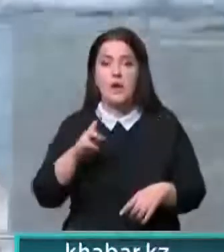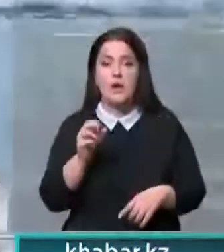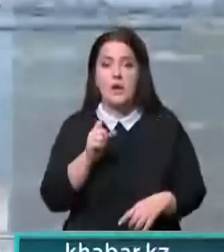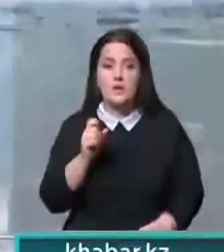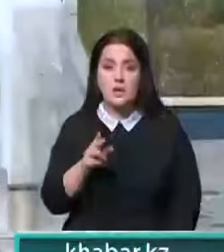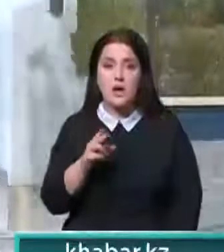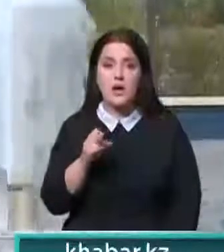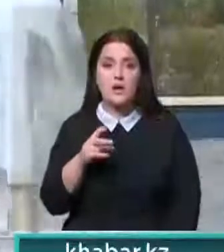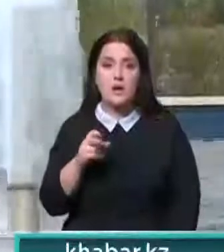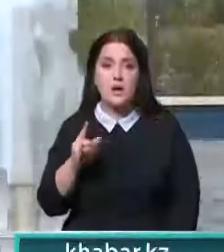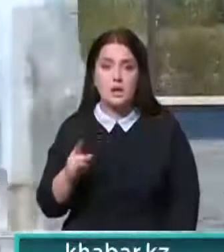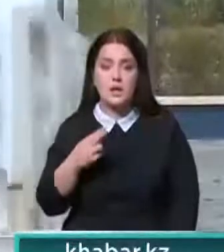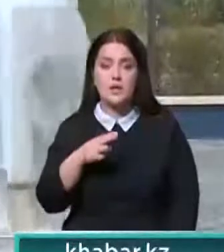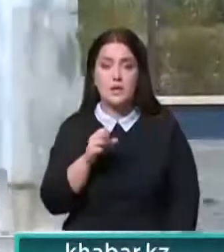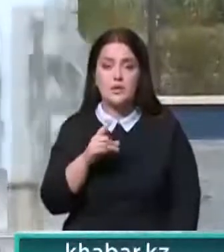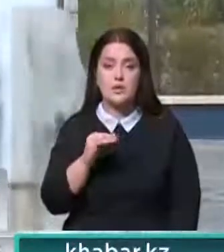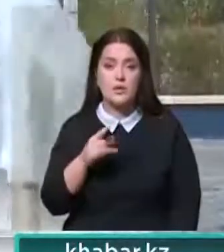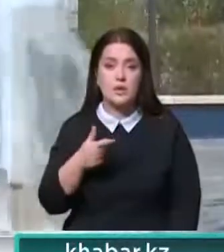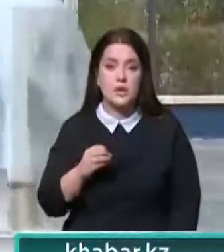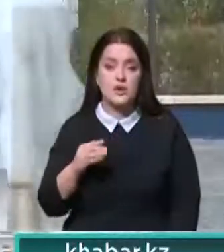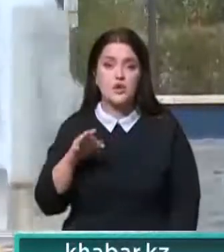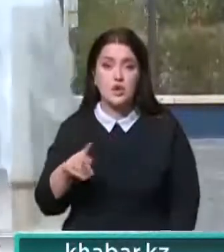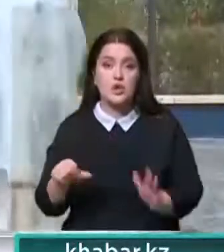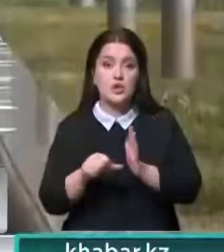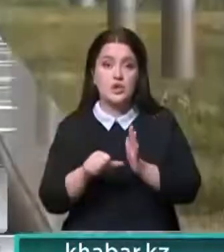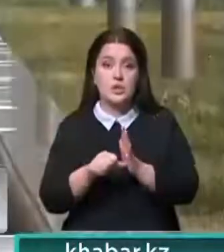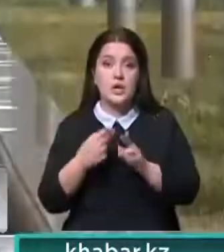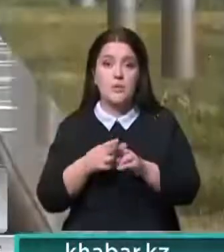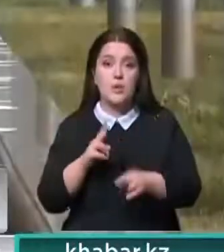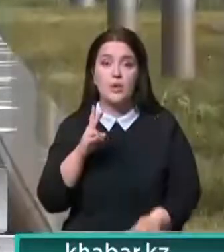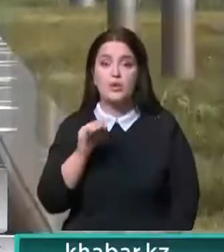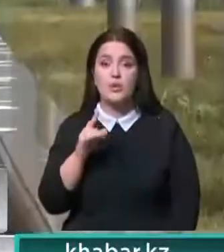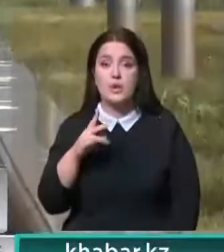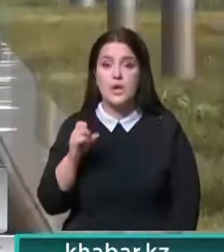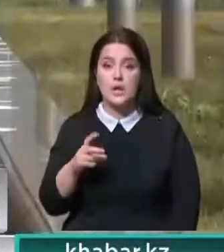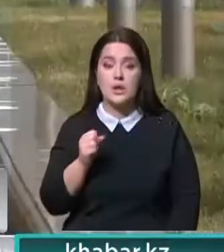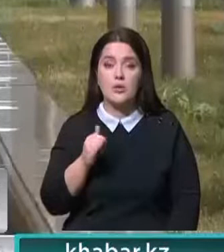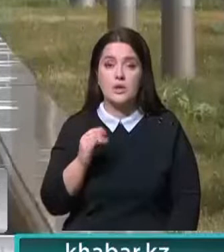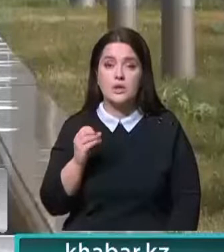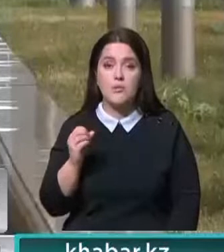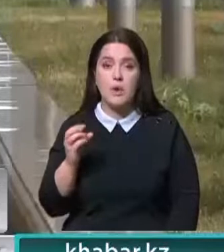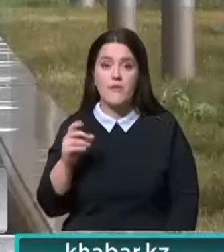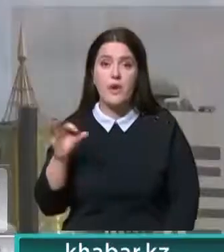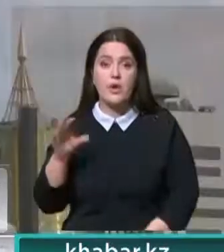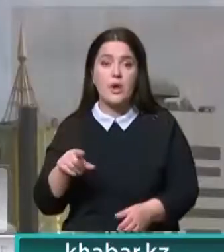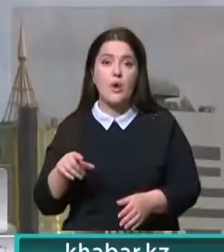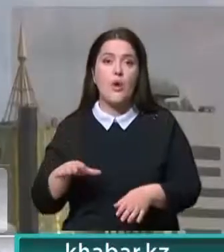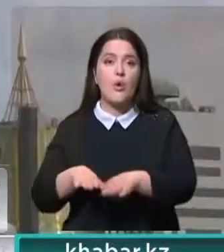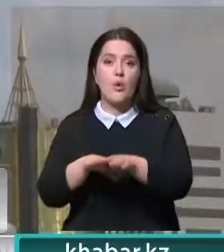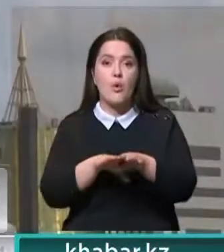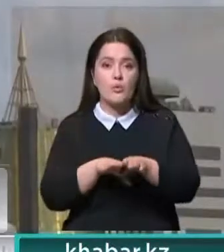Аналары Дастурге Жол. 6 претендентом на пост президента стал Нурлан Науиспаев, который выдвигается от